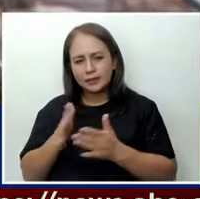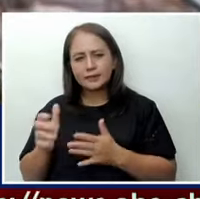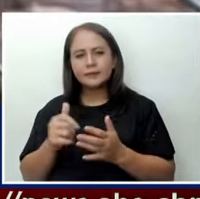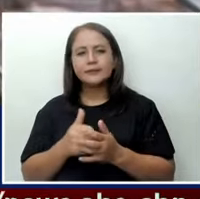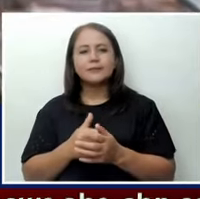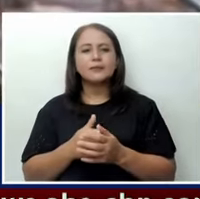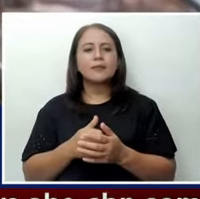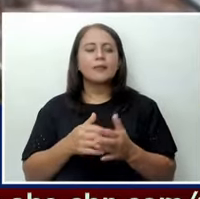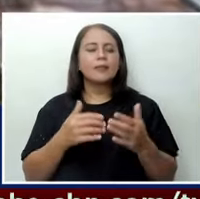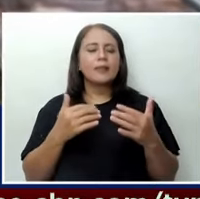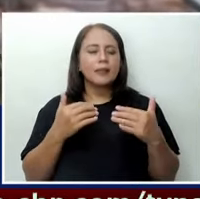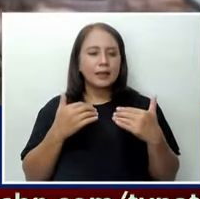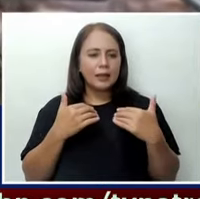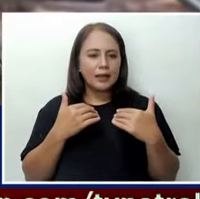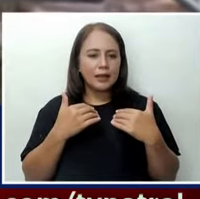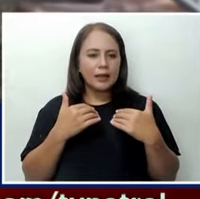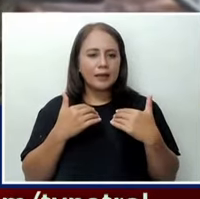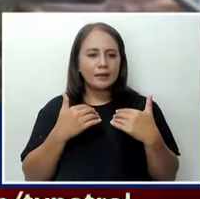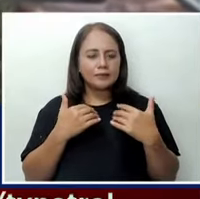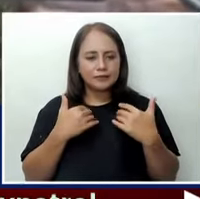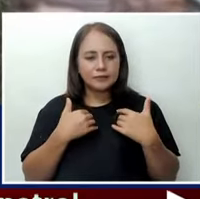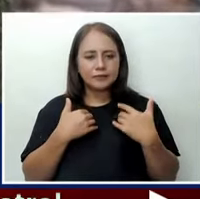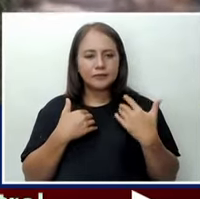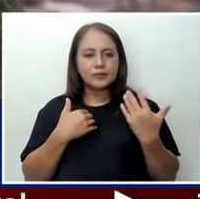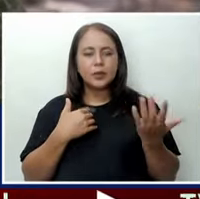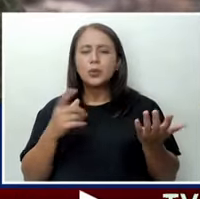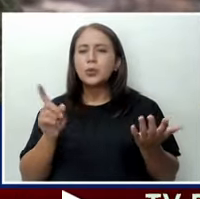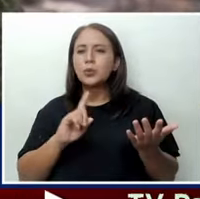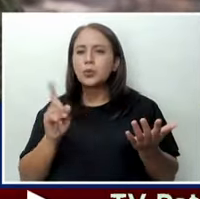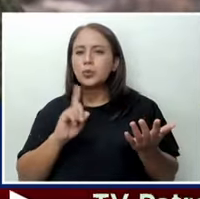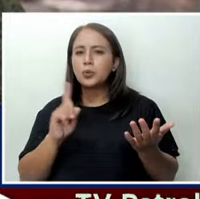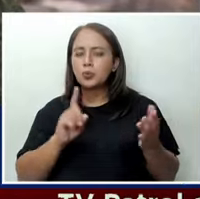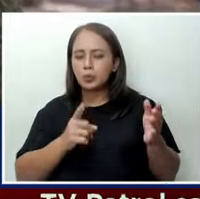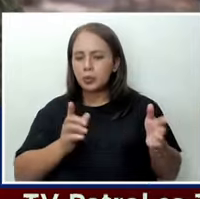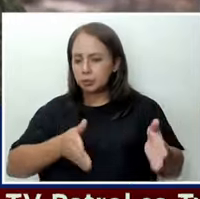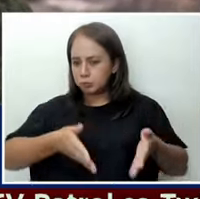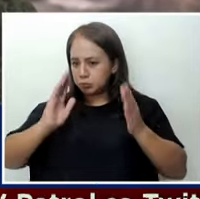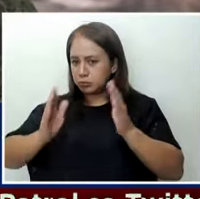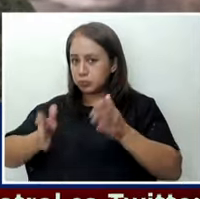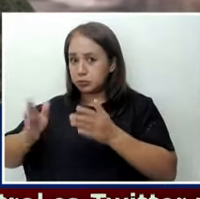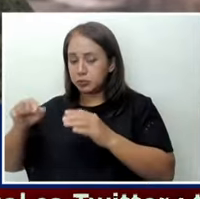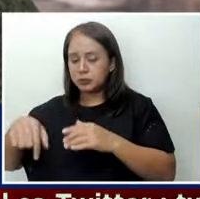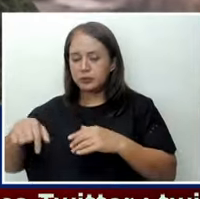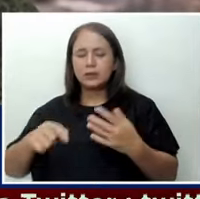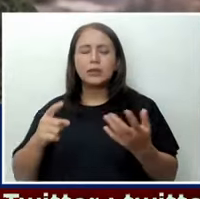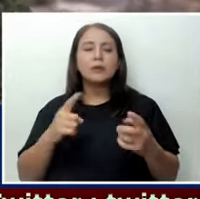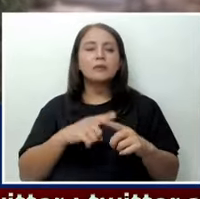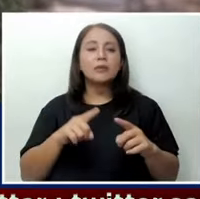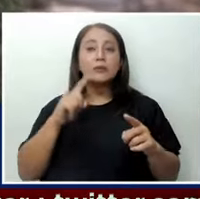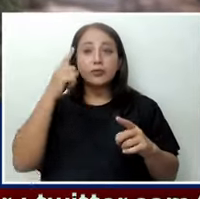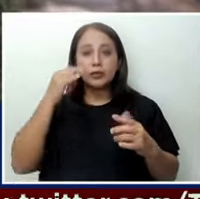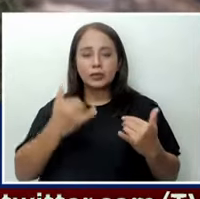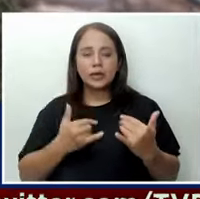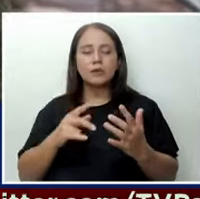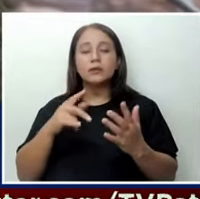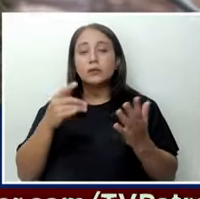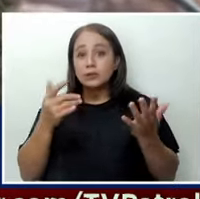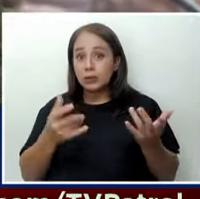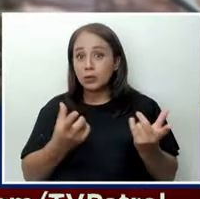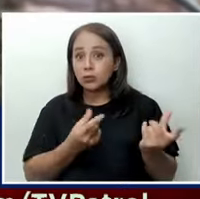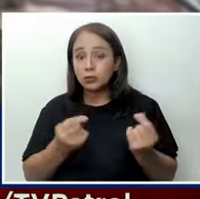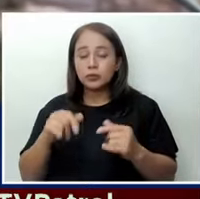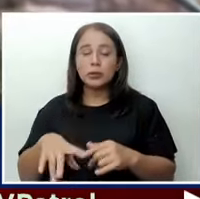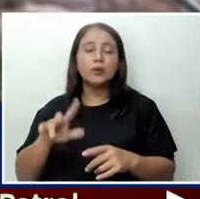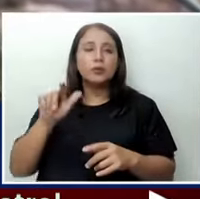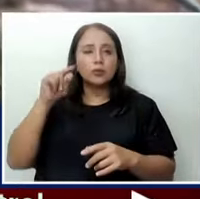mga plano pa na kung ano talaga ang mag-construction pa. But for the meantime, ito government